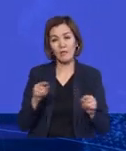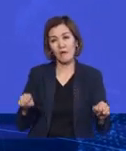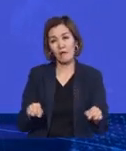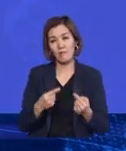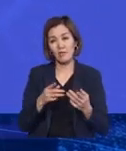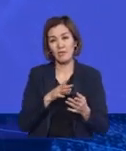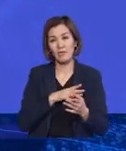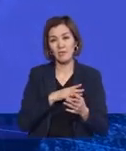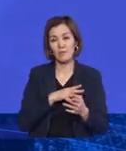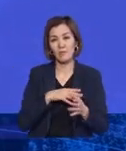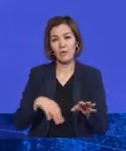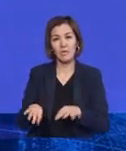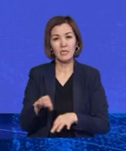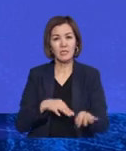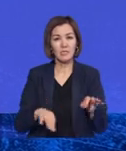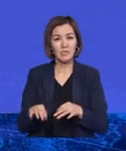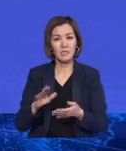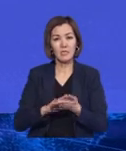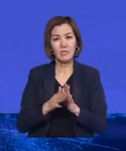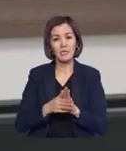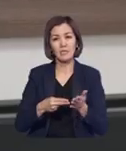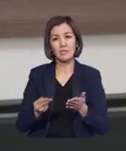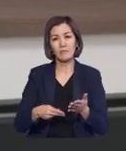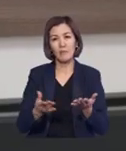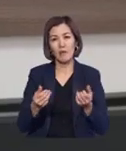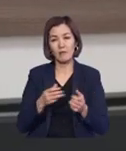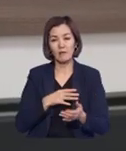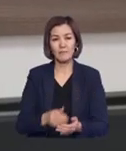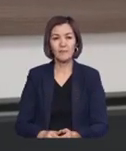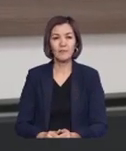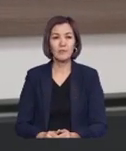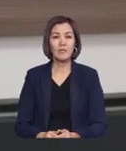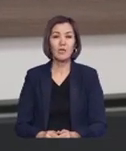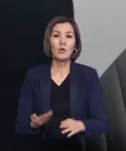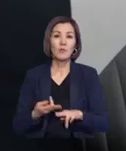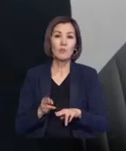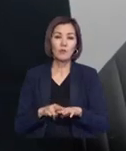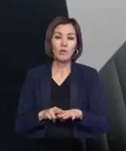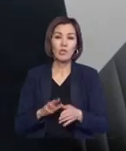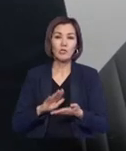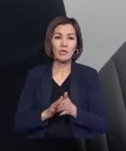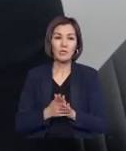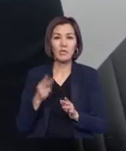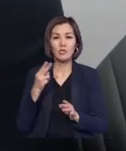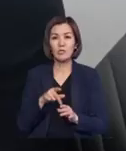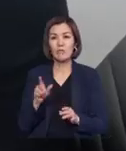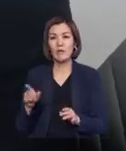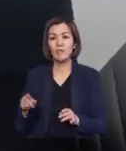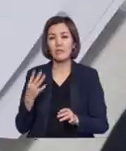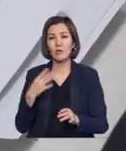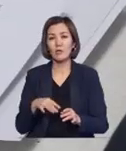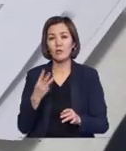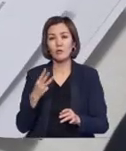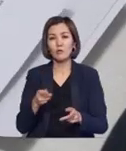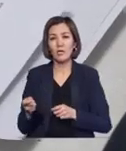келтіріліп, эскиздік жобаның келісімін алдық. Мамандар ақпарынша, мұндай жағдайларға жол берген 20-дан аса адамға 43 әкімшілік